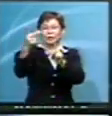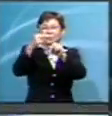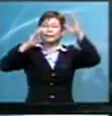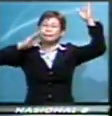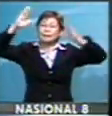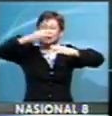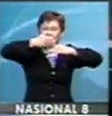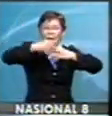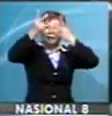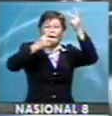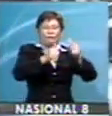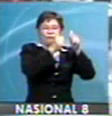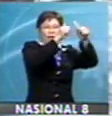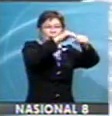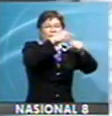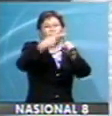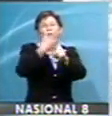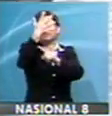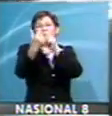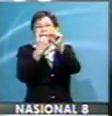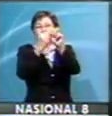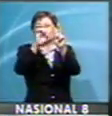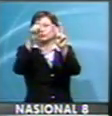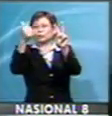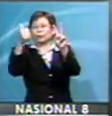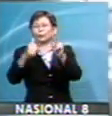Malaysia selepas lawatan pertama pada Mei